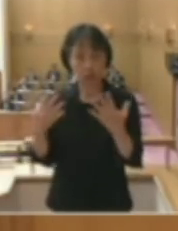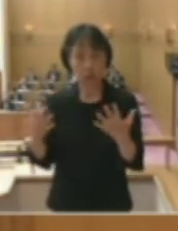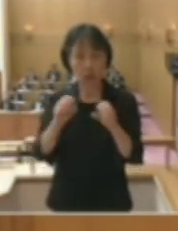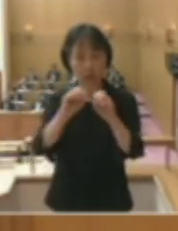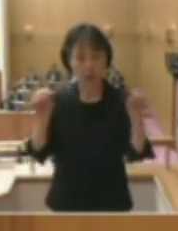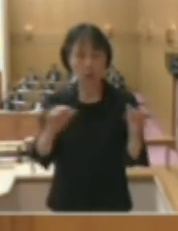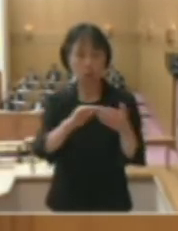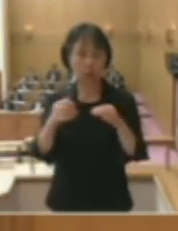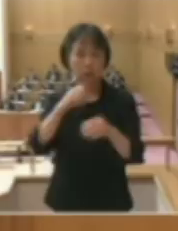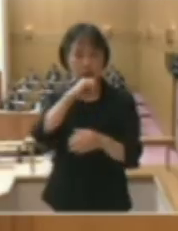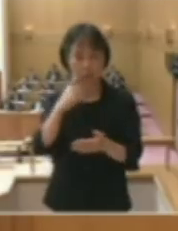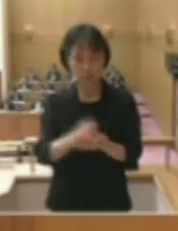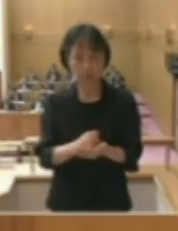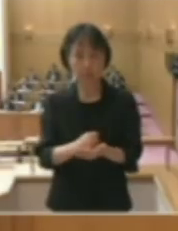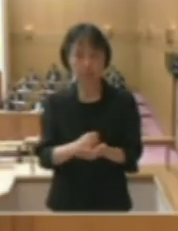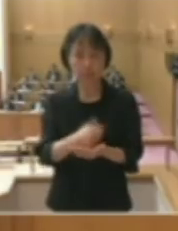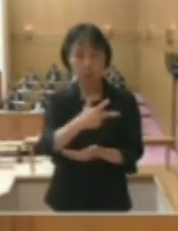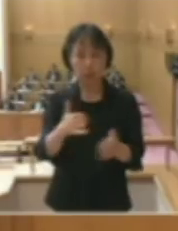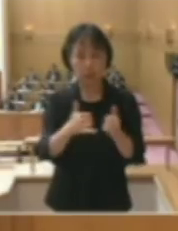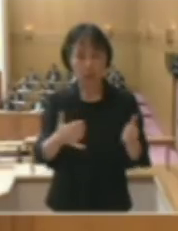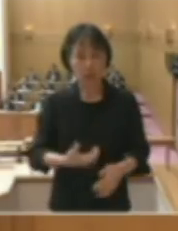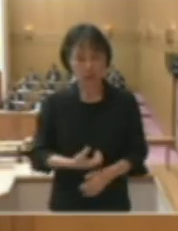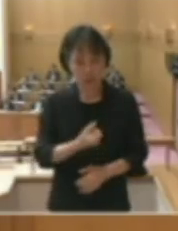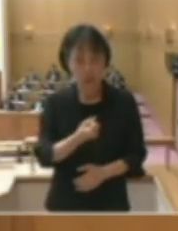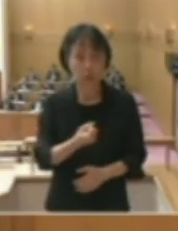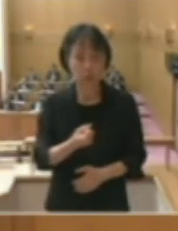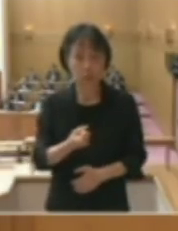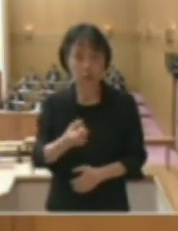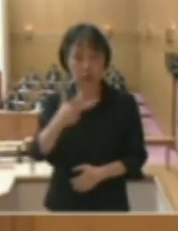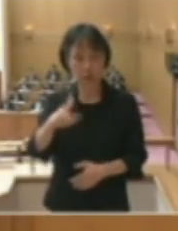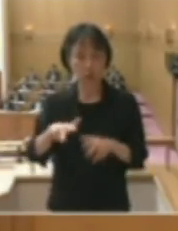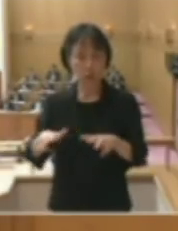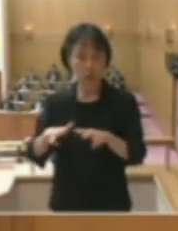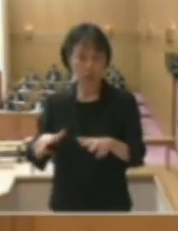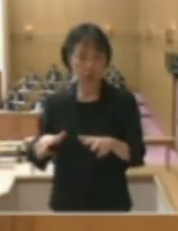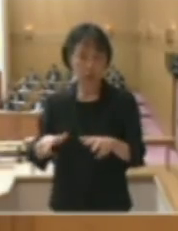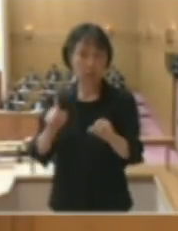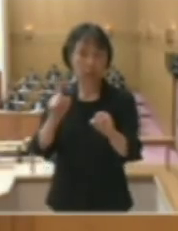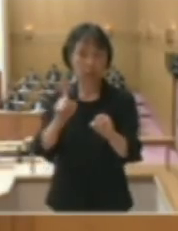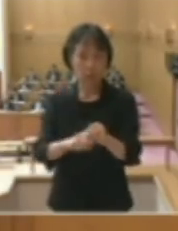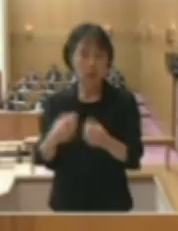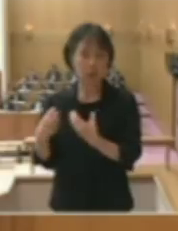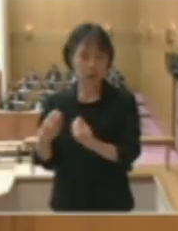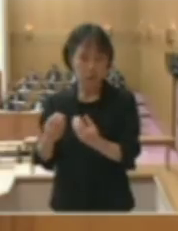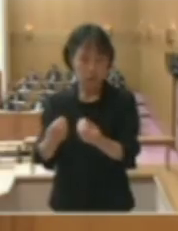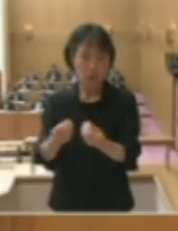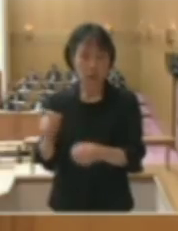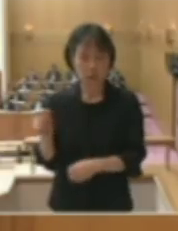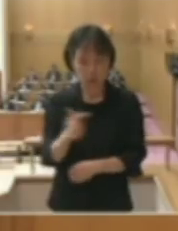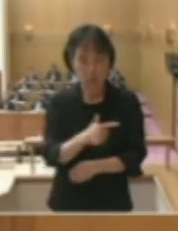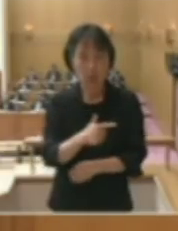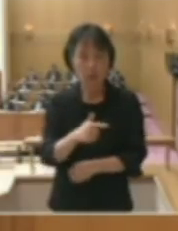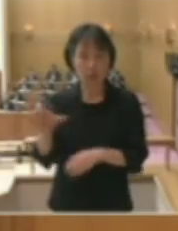現、そして市民から信頼される市政の実現に向けては、引き続きスピード感、情